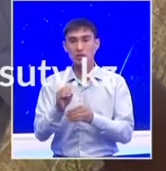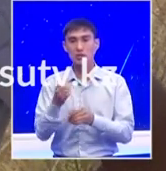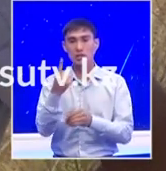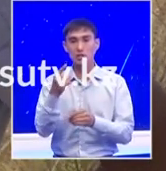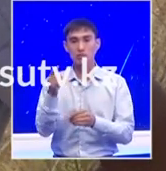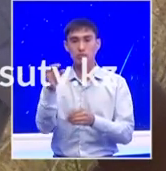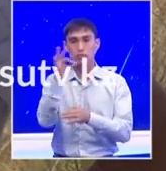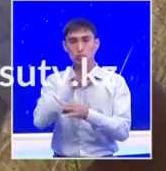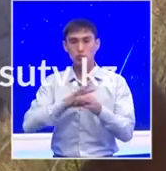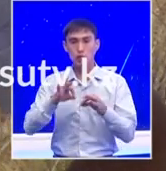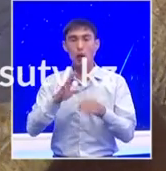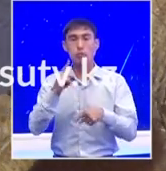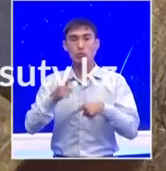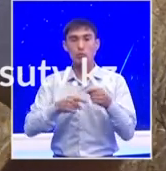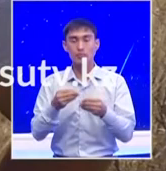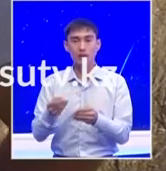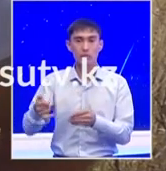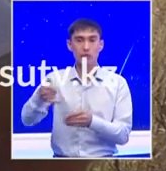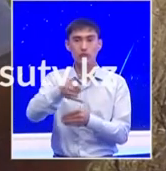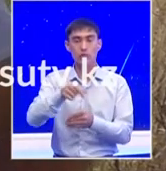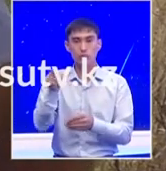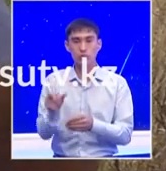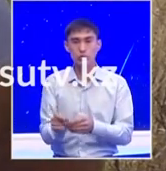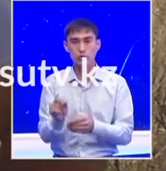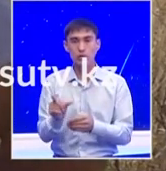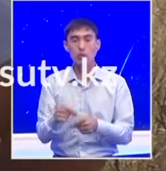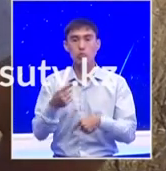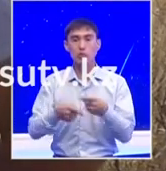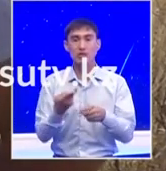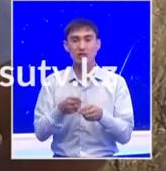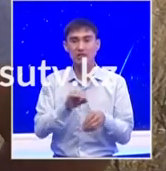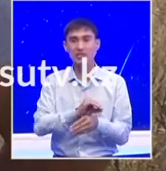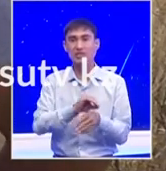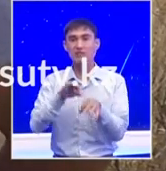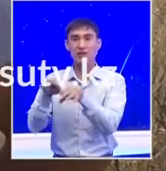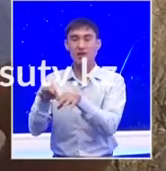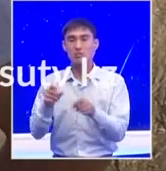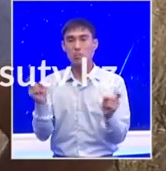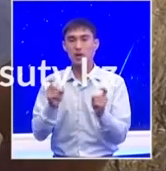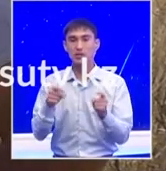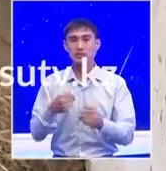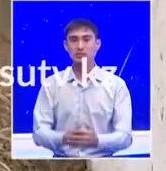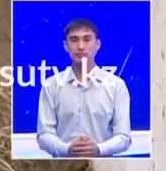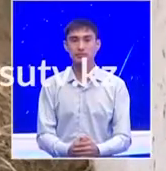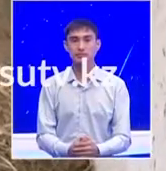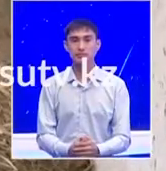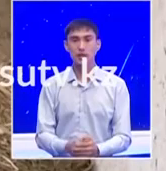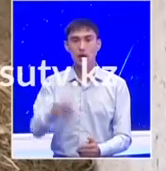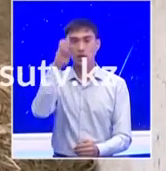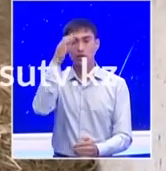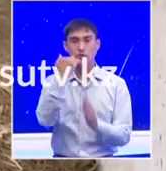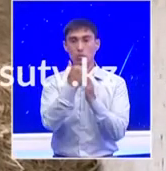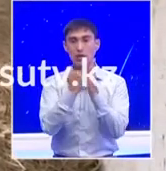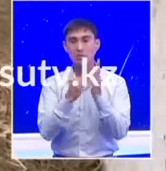сутки. Только потом напиток разливают по бутылкам. И уже после этого доставляют на прилавки магазинов. Государственная